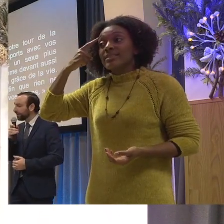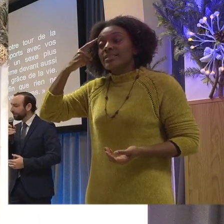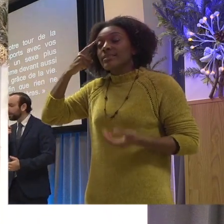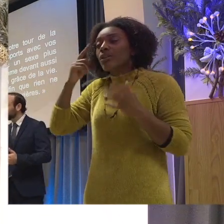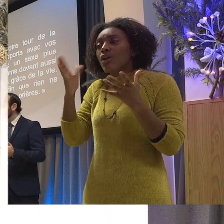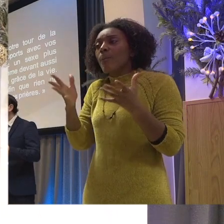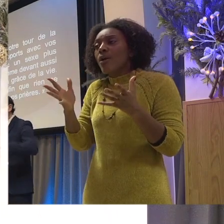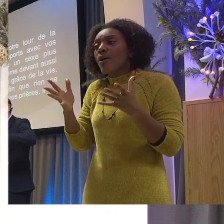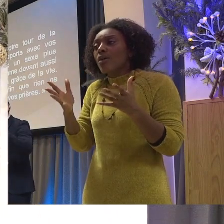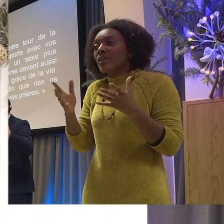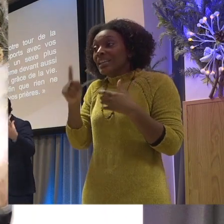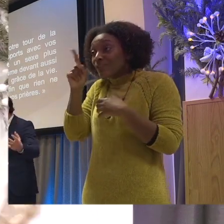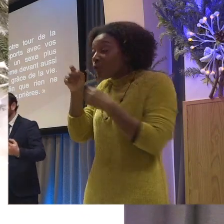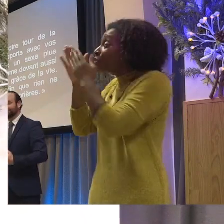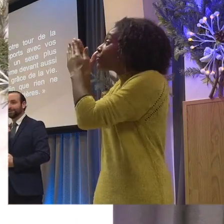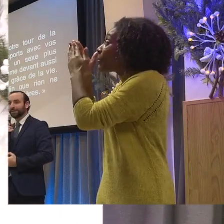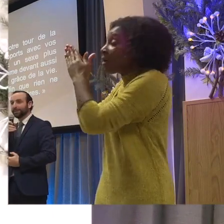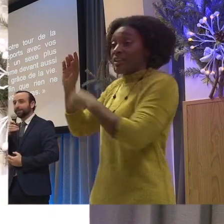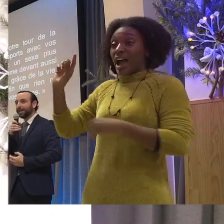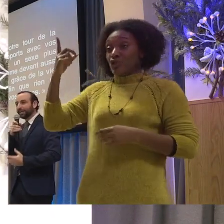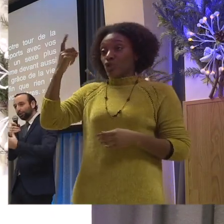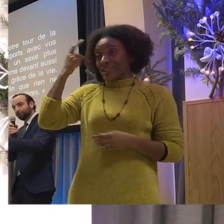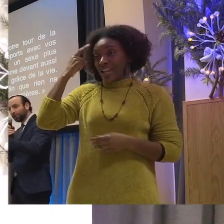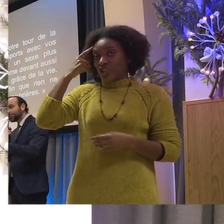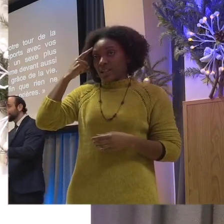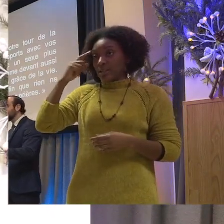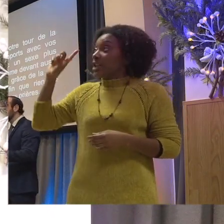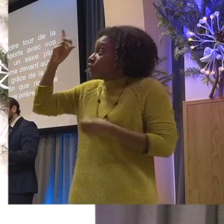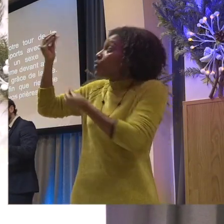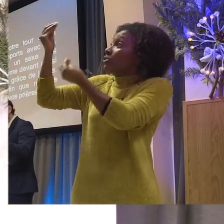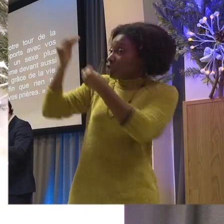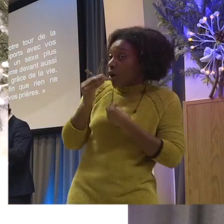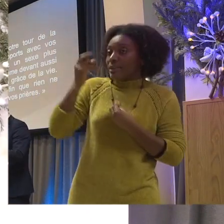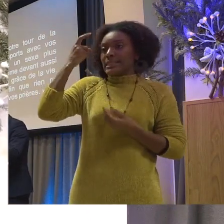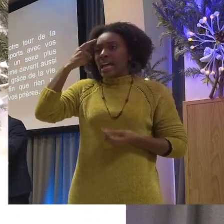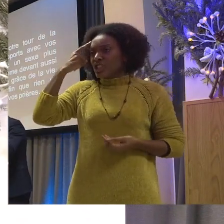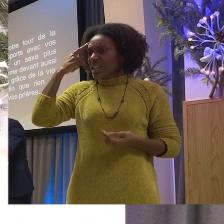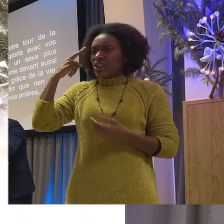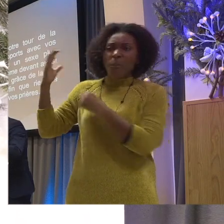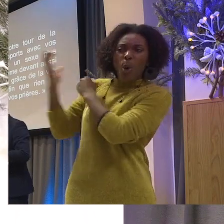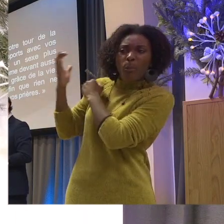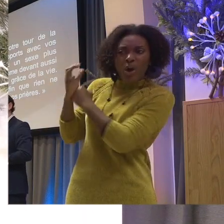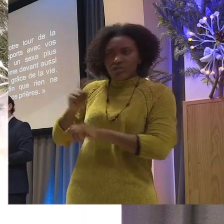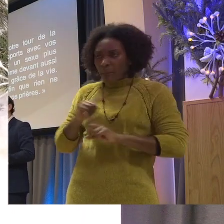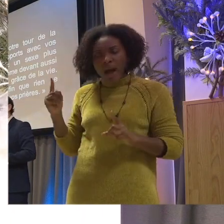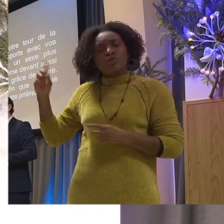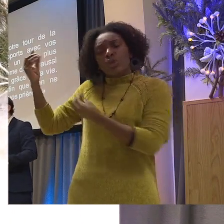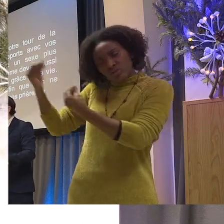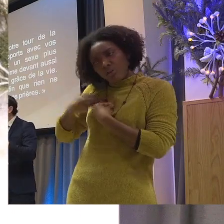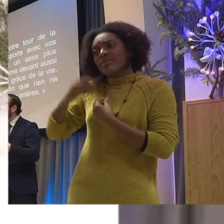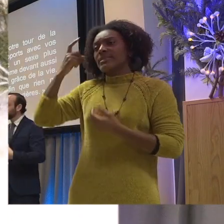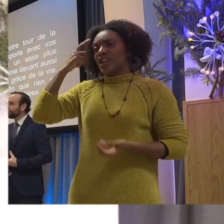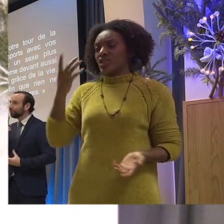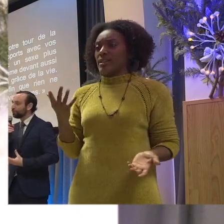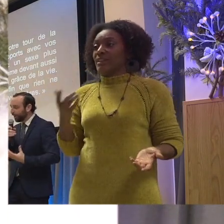verset 5 déclare que nous devons la demander à Dieu. Et Dieu nous donne sa sagesse sans reproche. Merci Seigneur. Si toi,